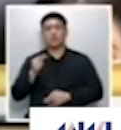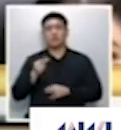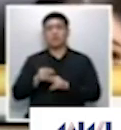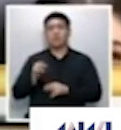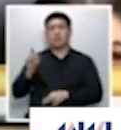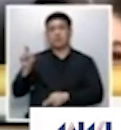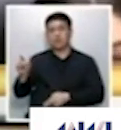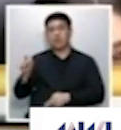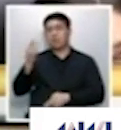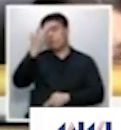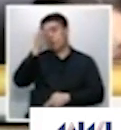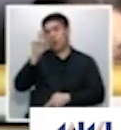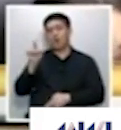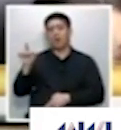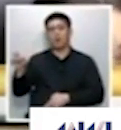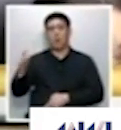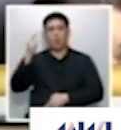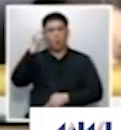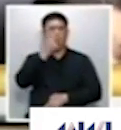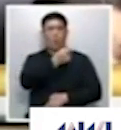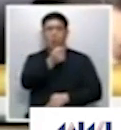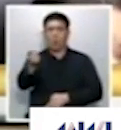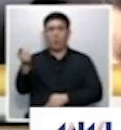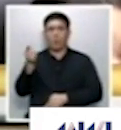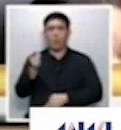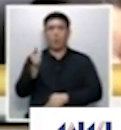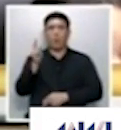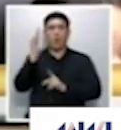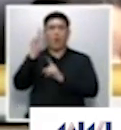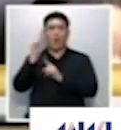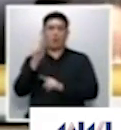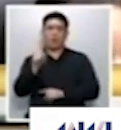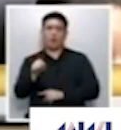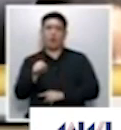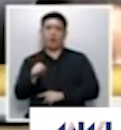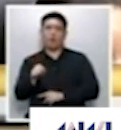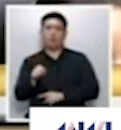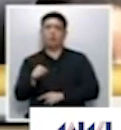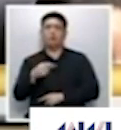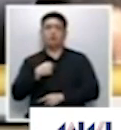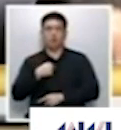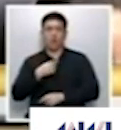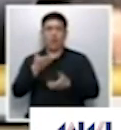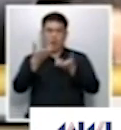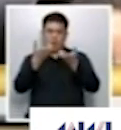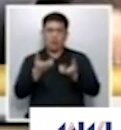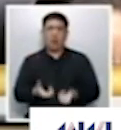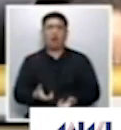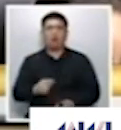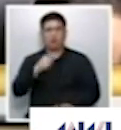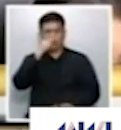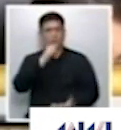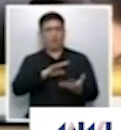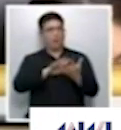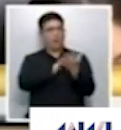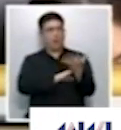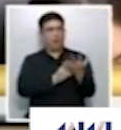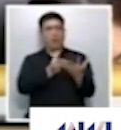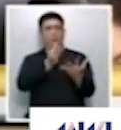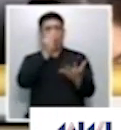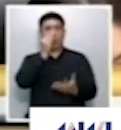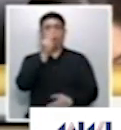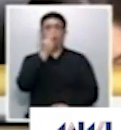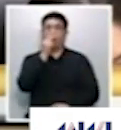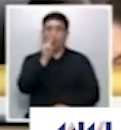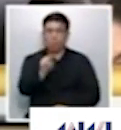เป็นเรื่องที่เข้าใจดีว่าคดีนี้เป็นคดีที่คนไทยเราเห็นเ